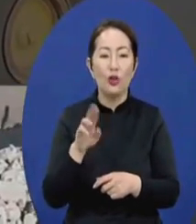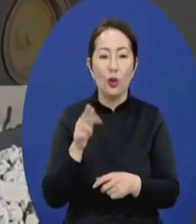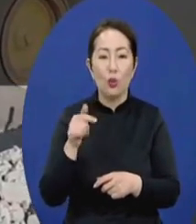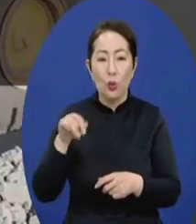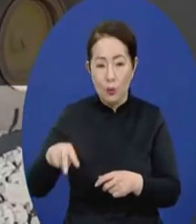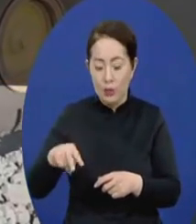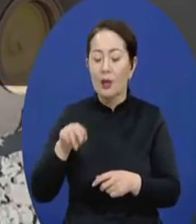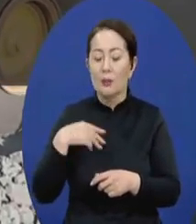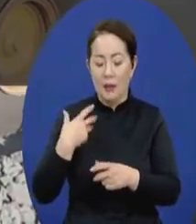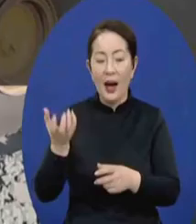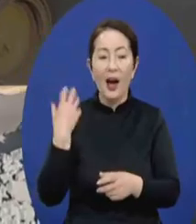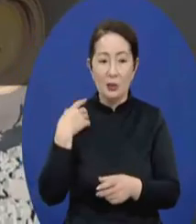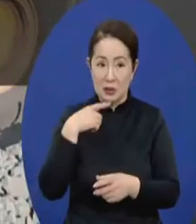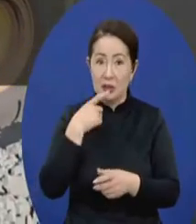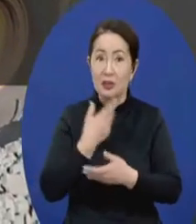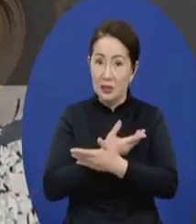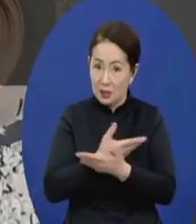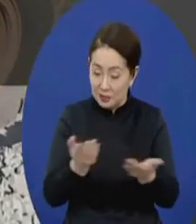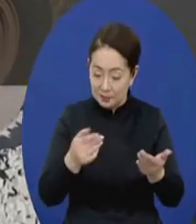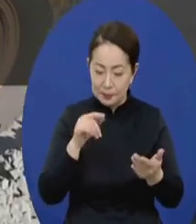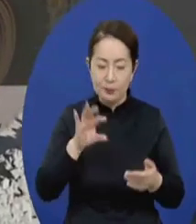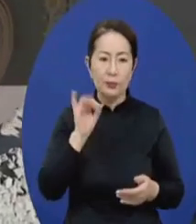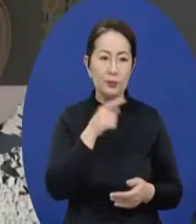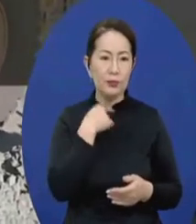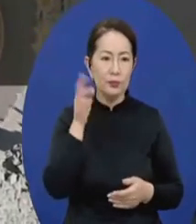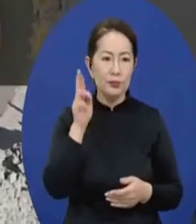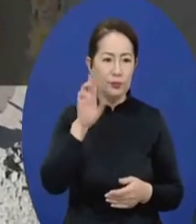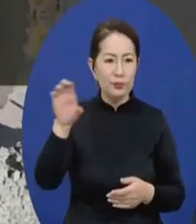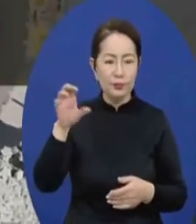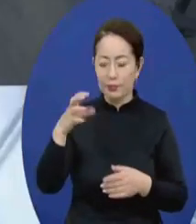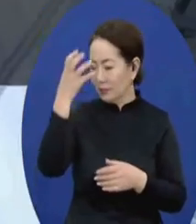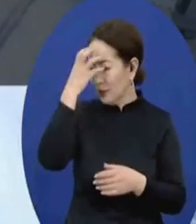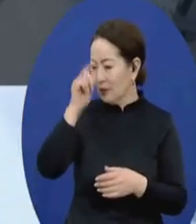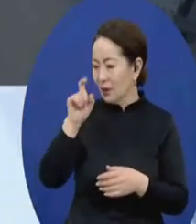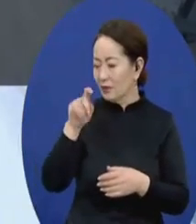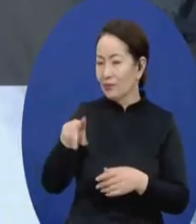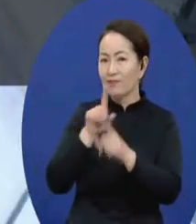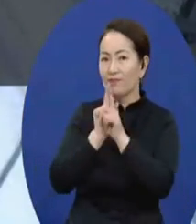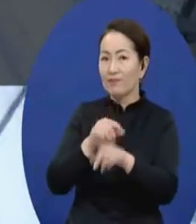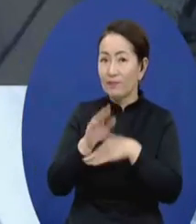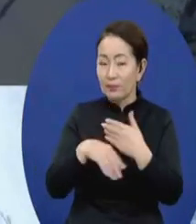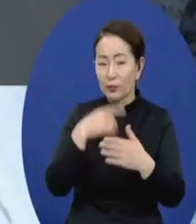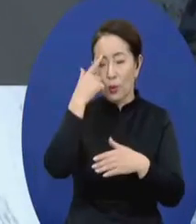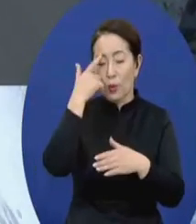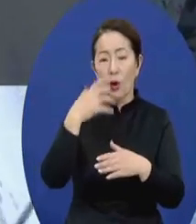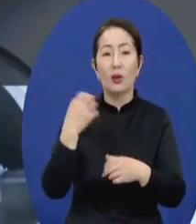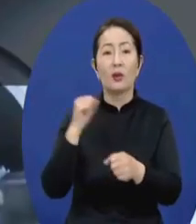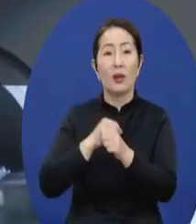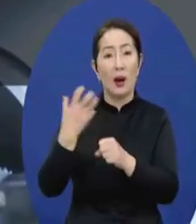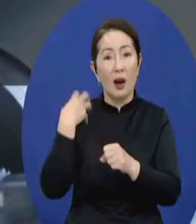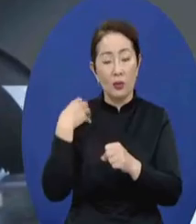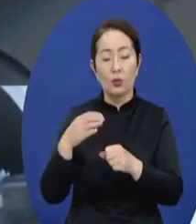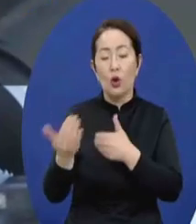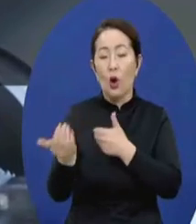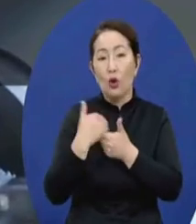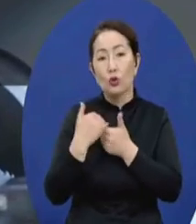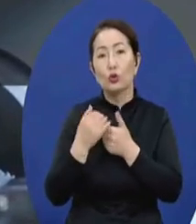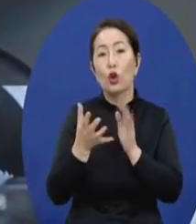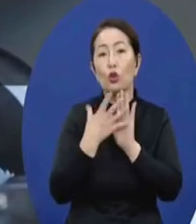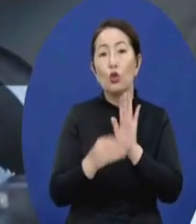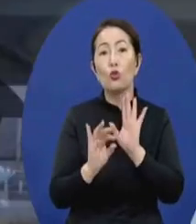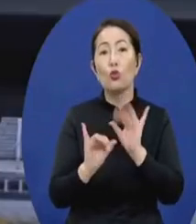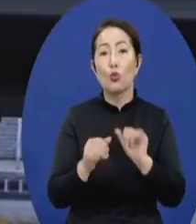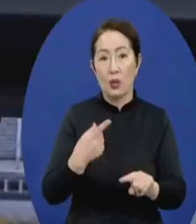Steel Resources компанийн гаргасан байна. Бас оюу толгой компани засаглалыг хэрэгжүүлэхэд Монголын талын үүрэг оролцоо нөлөөг